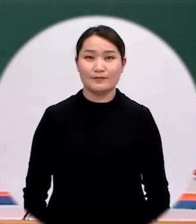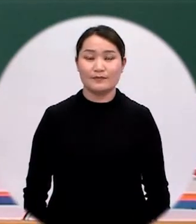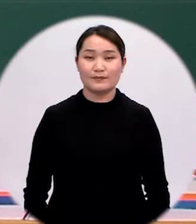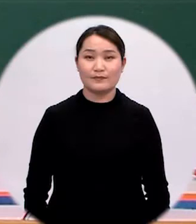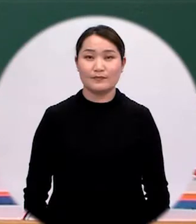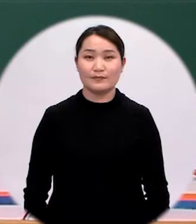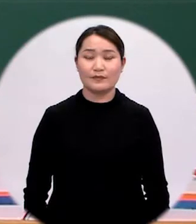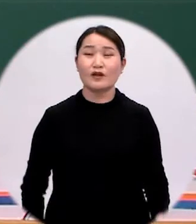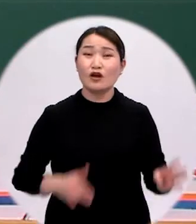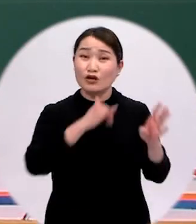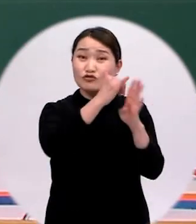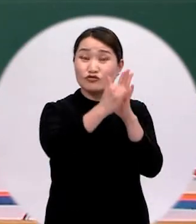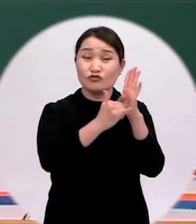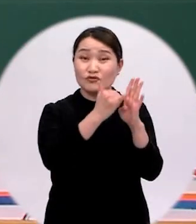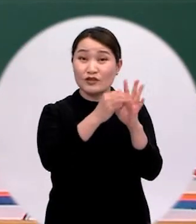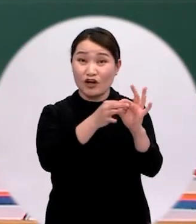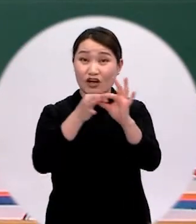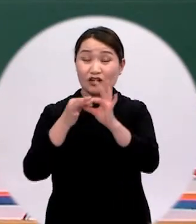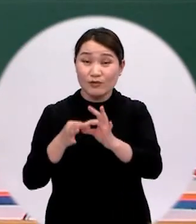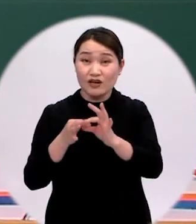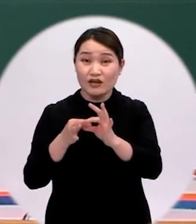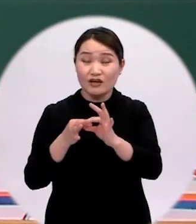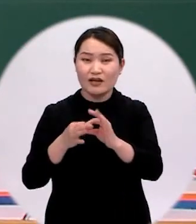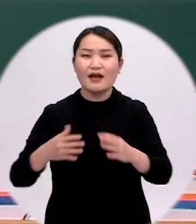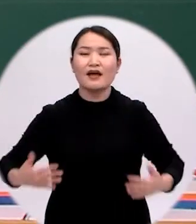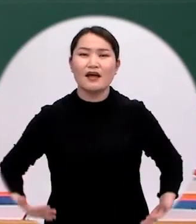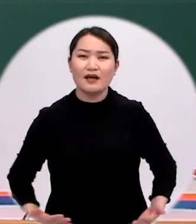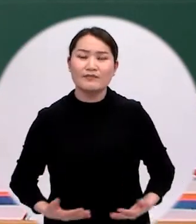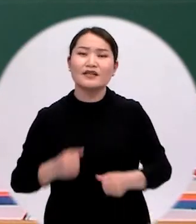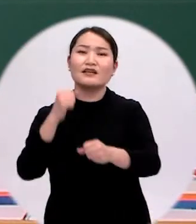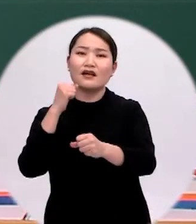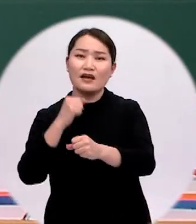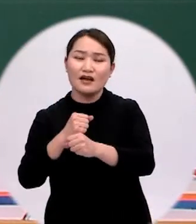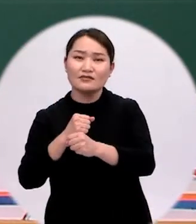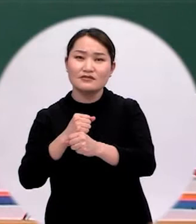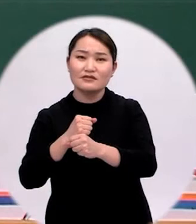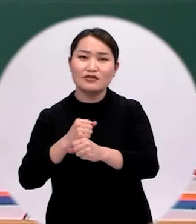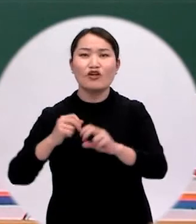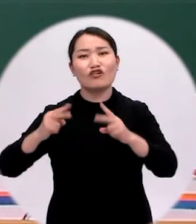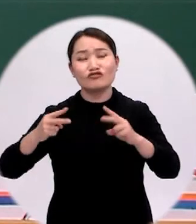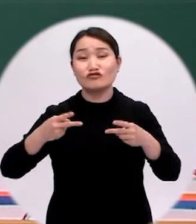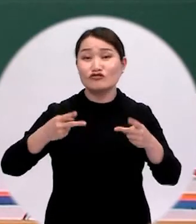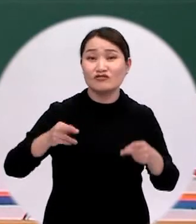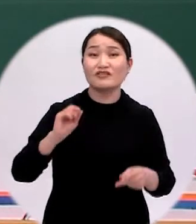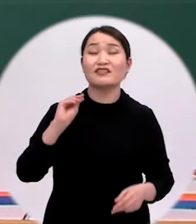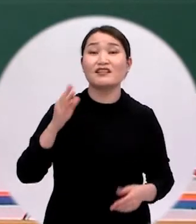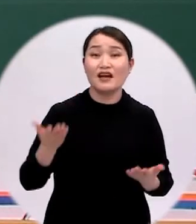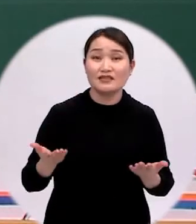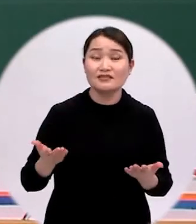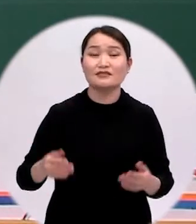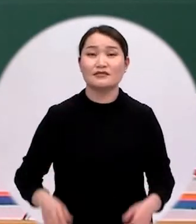Дөрвөн улирлаас хамаарад бидний амьдралд ямар өөрчлөлтүүд гардаг юм бэ?